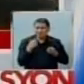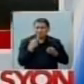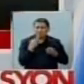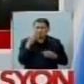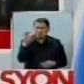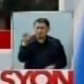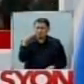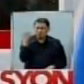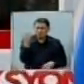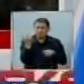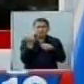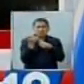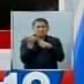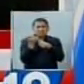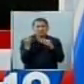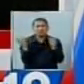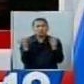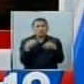assistance office na ganyan, ano,